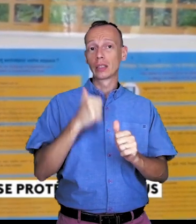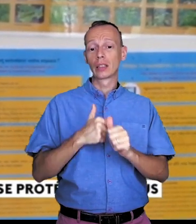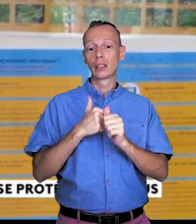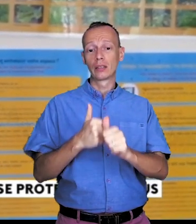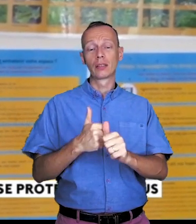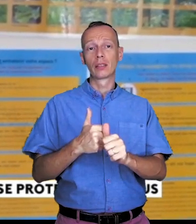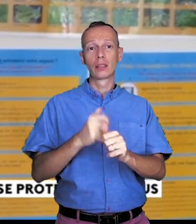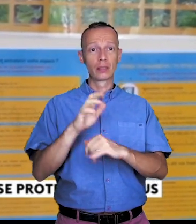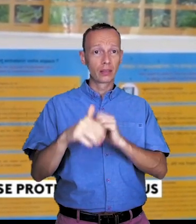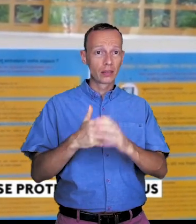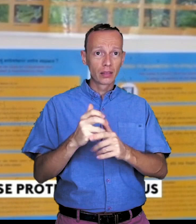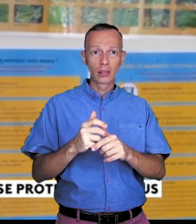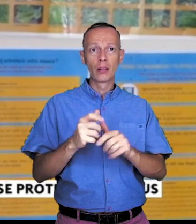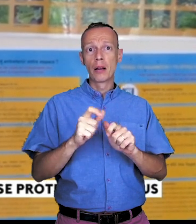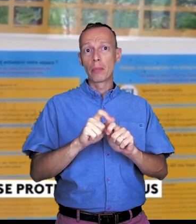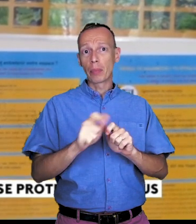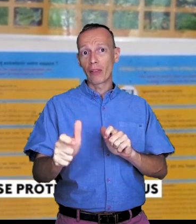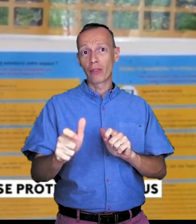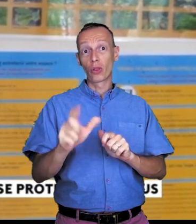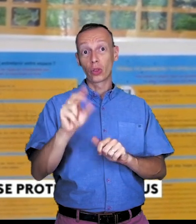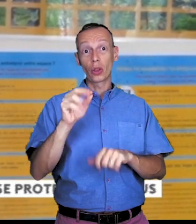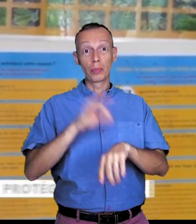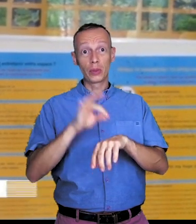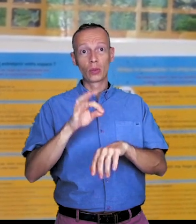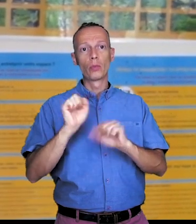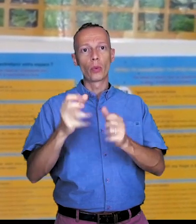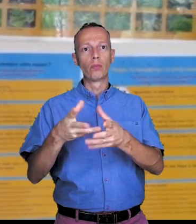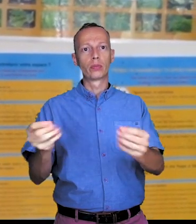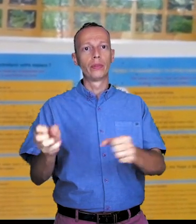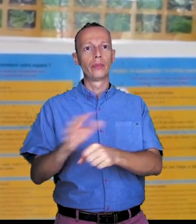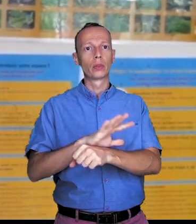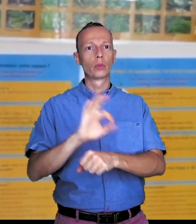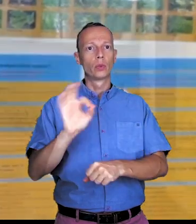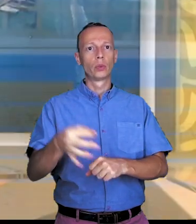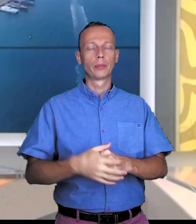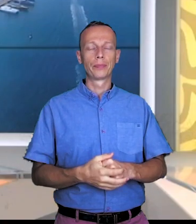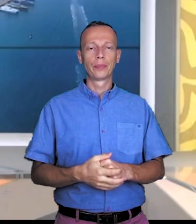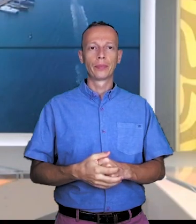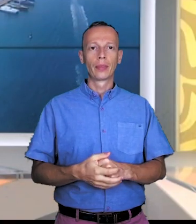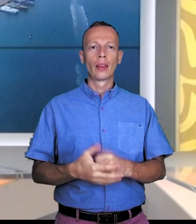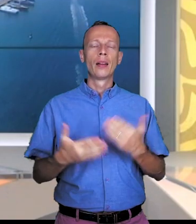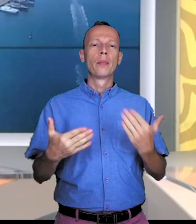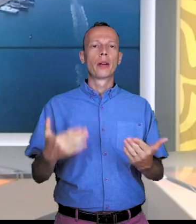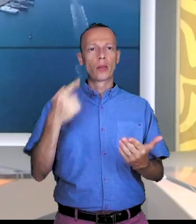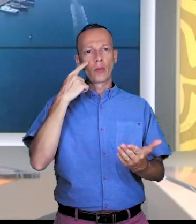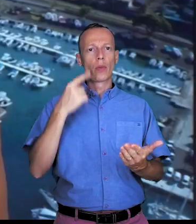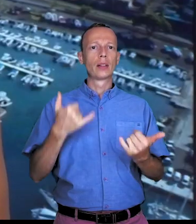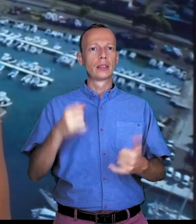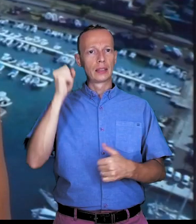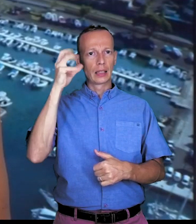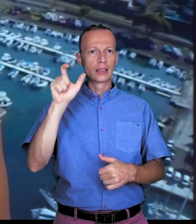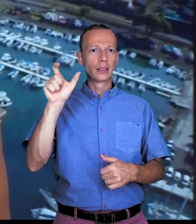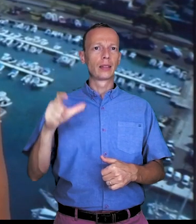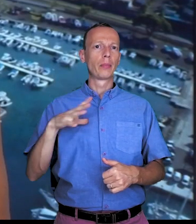minutes, en principe, 30 minutes d'action pour pouvoir tuer le virus. Et l'on revient en finnois avec